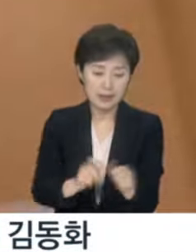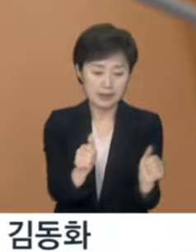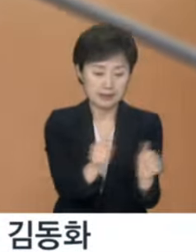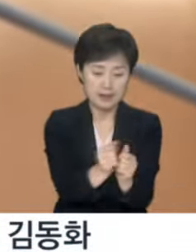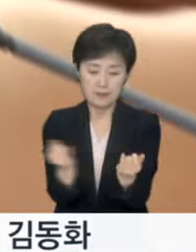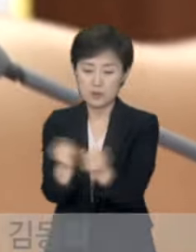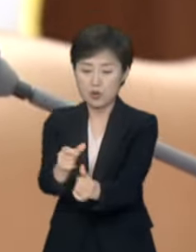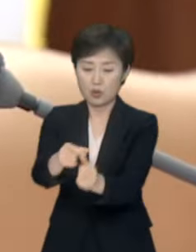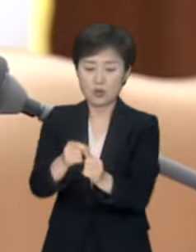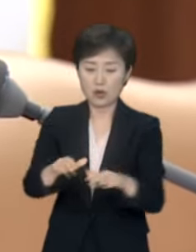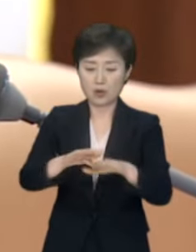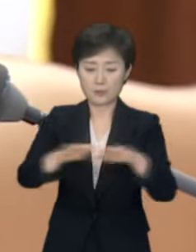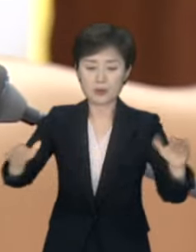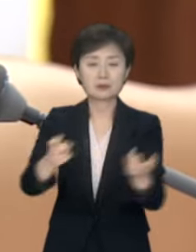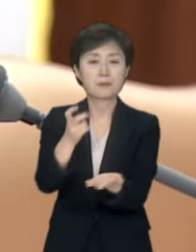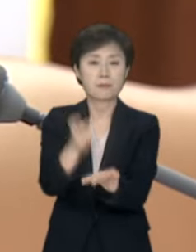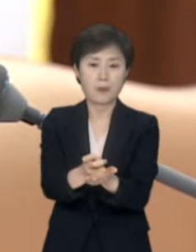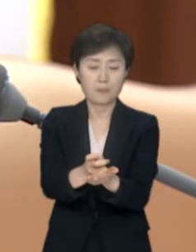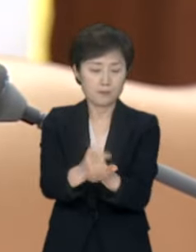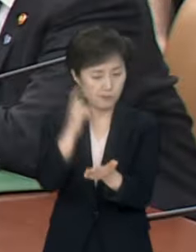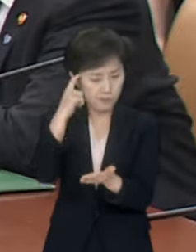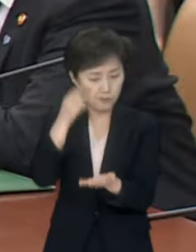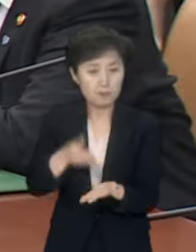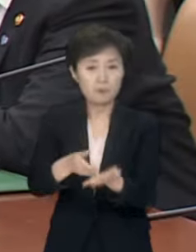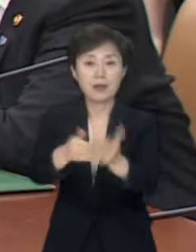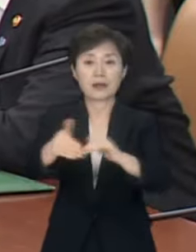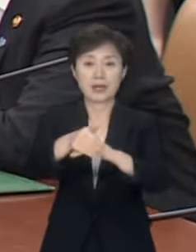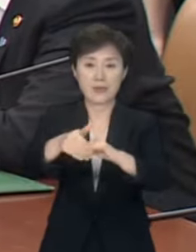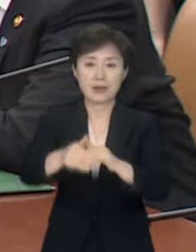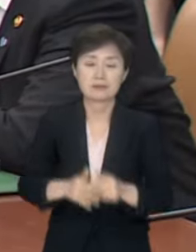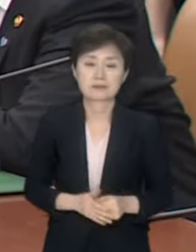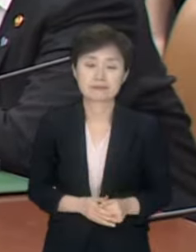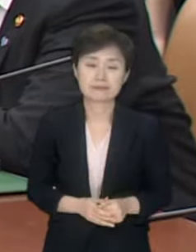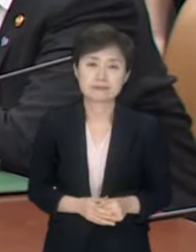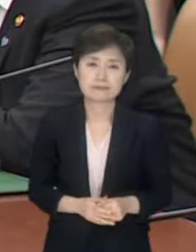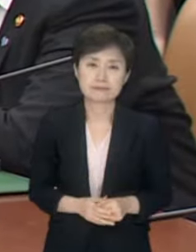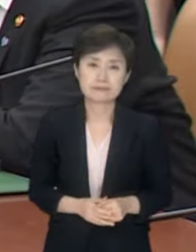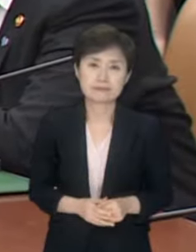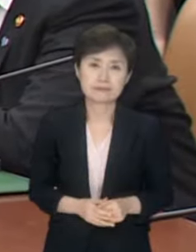관련법 개정안을 제출할 예정입니다 연합뉴스 강은 날입니다 한